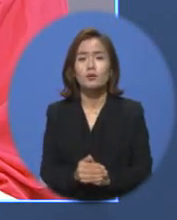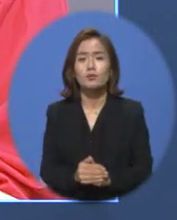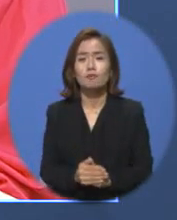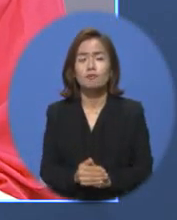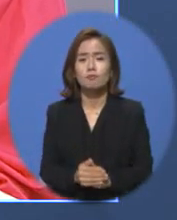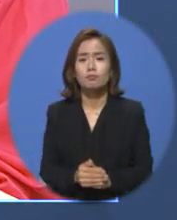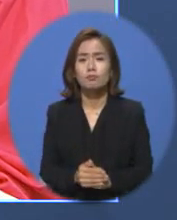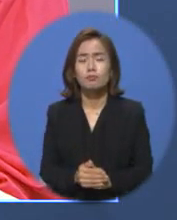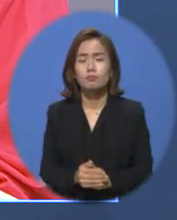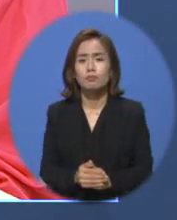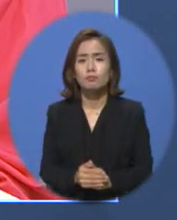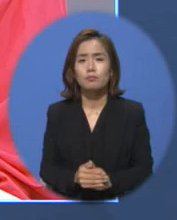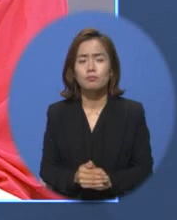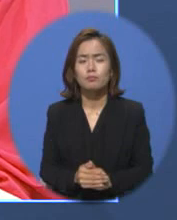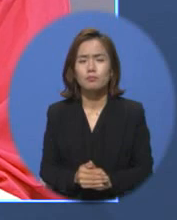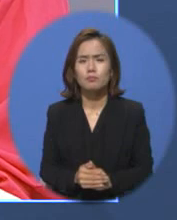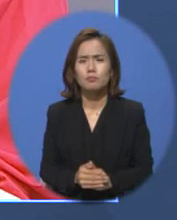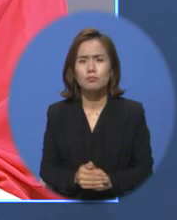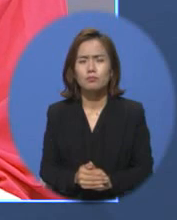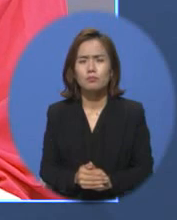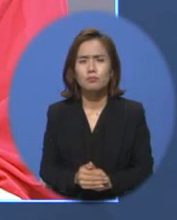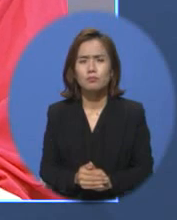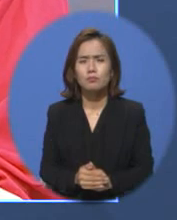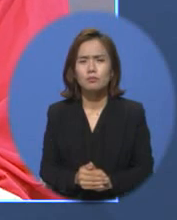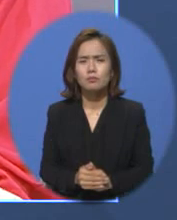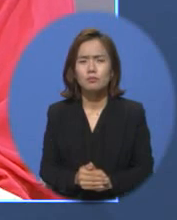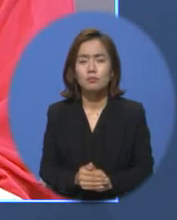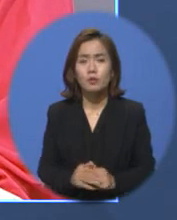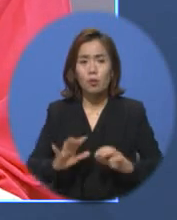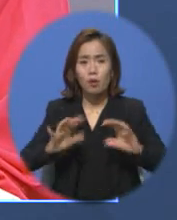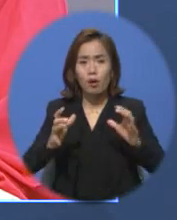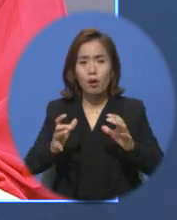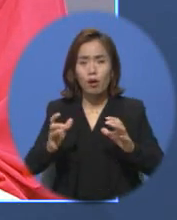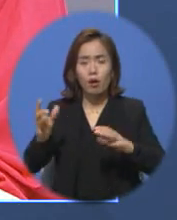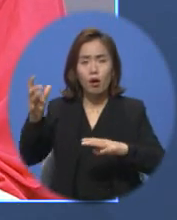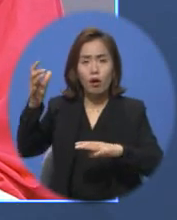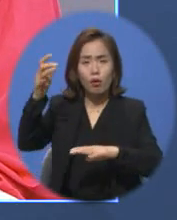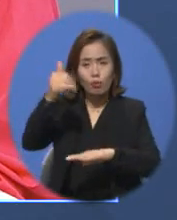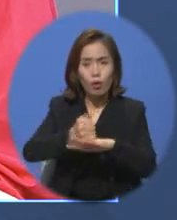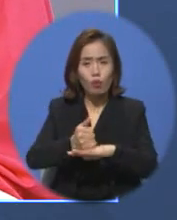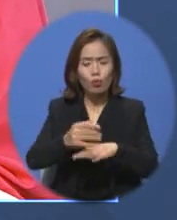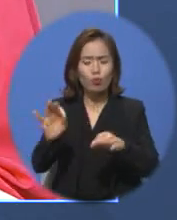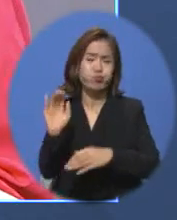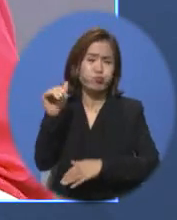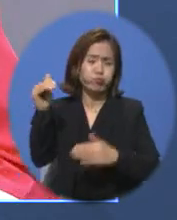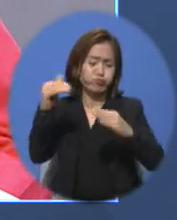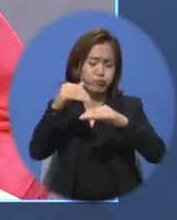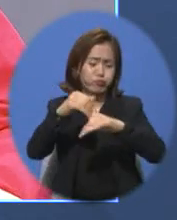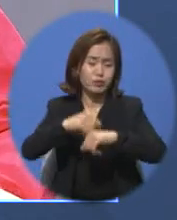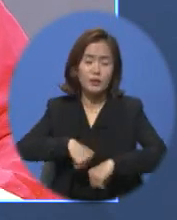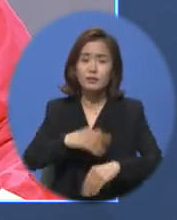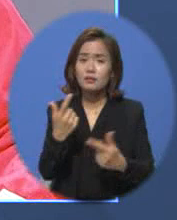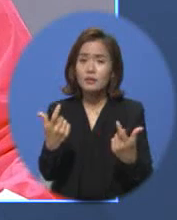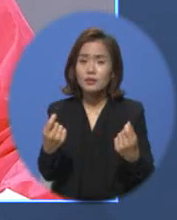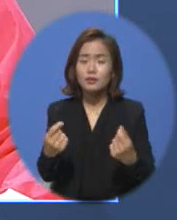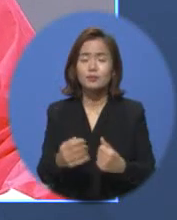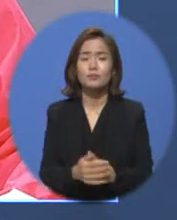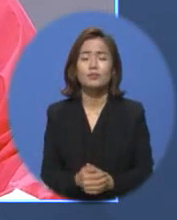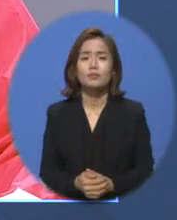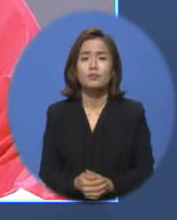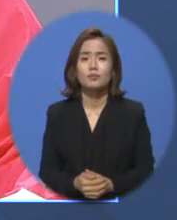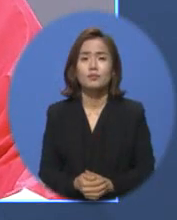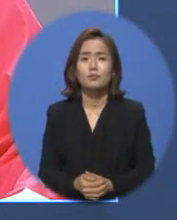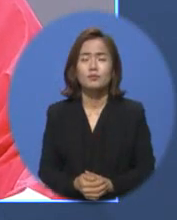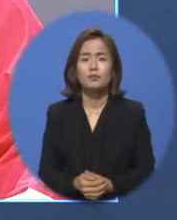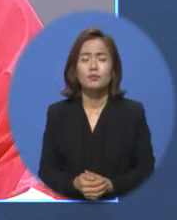인가 ?극단적인표현을쓰고싶진않지만 ,이나라는 결국붕괴로향하고있는것아닌가요? 예.말씀해주세요. 예.어,